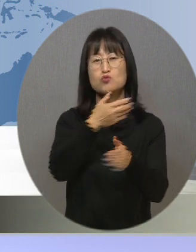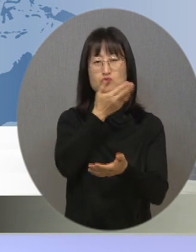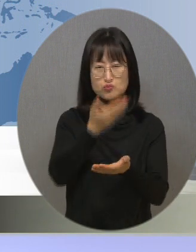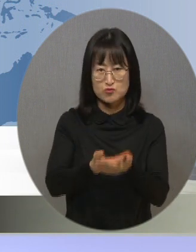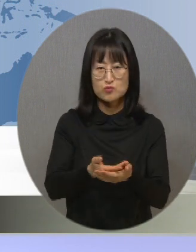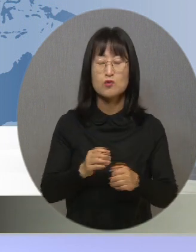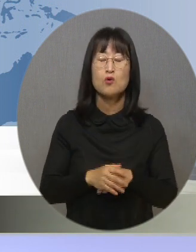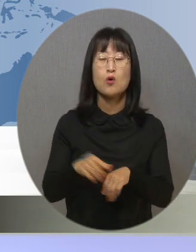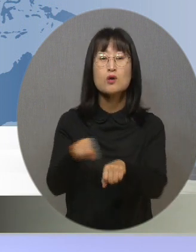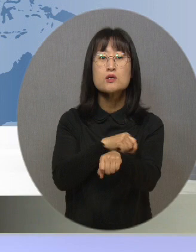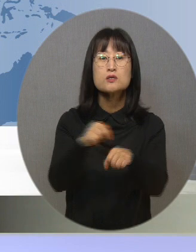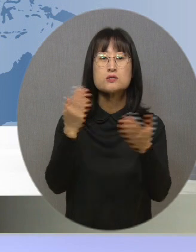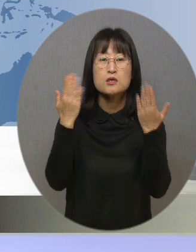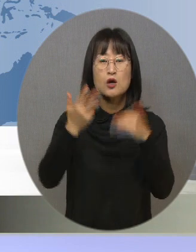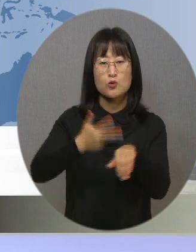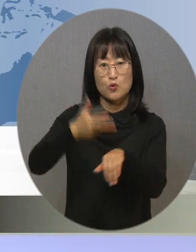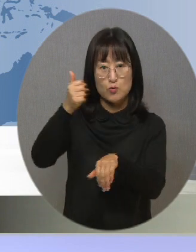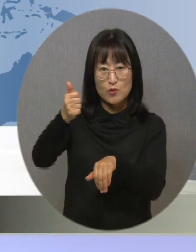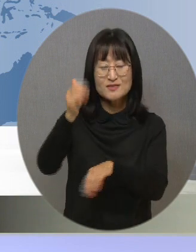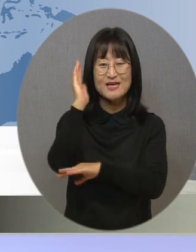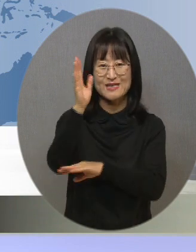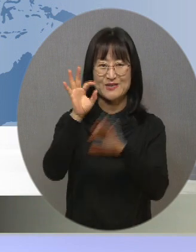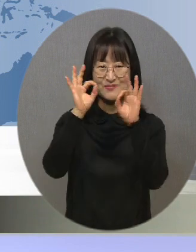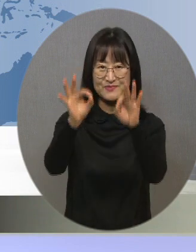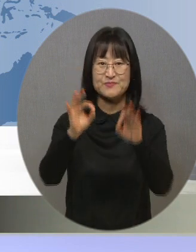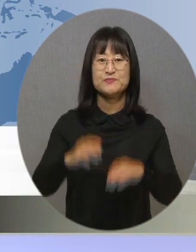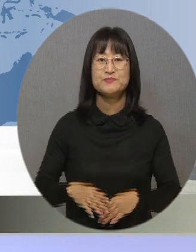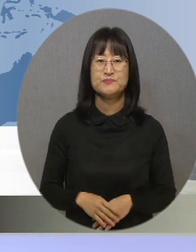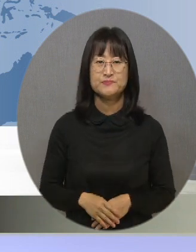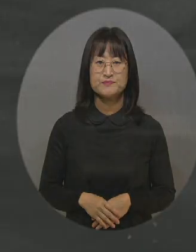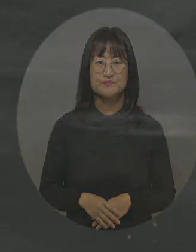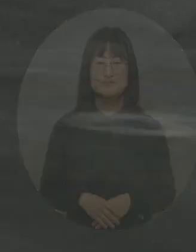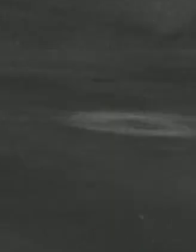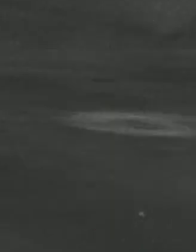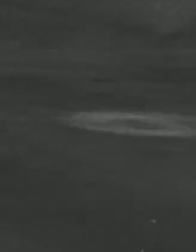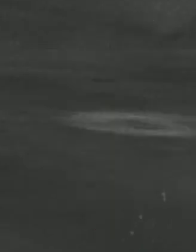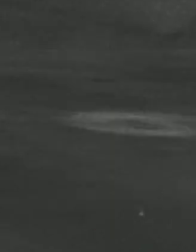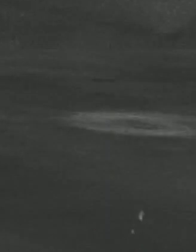한 특수학교 교사의 이야기를 담아왔습니다.